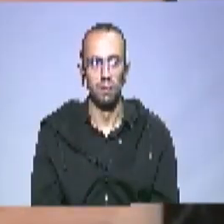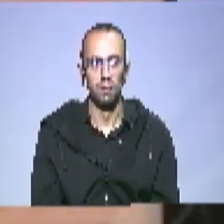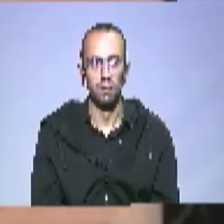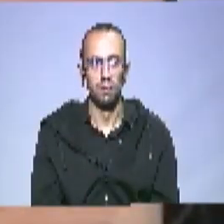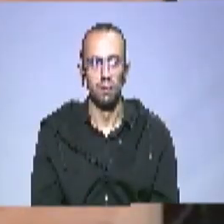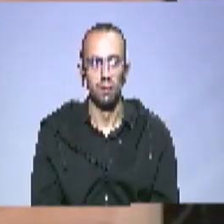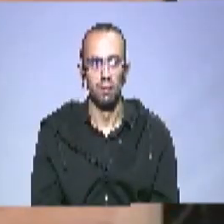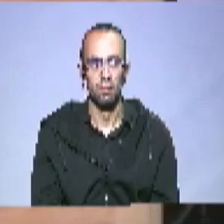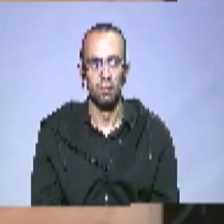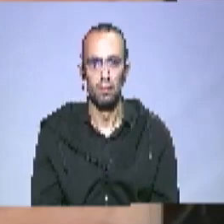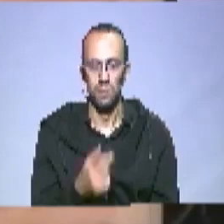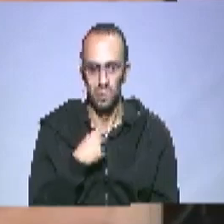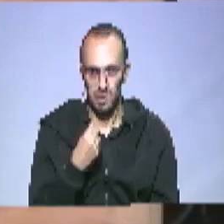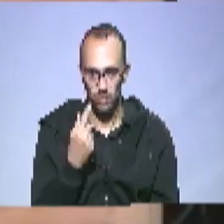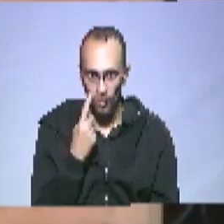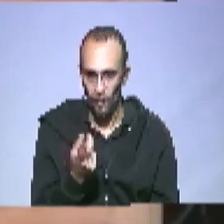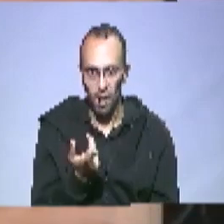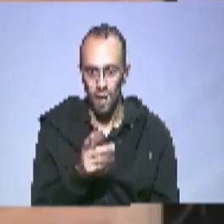اشوف ولا